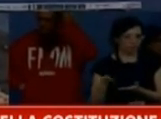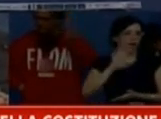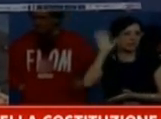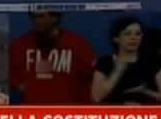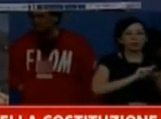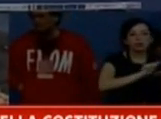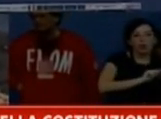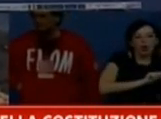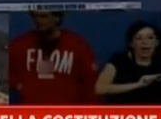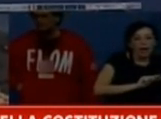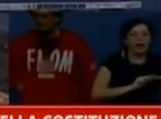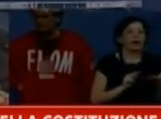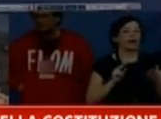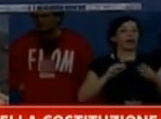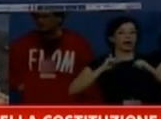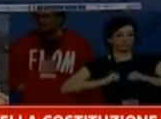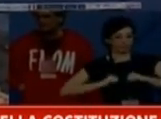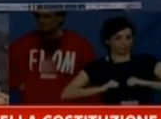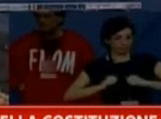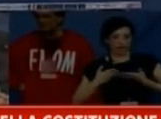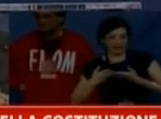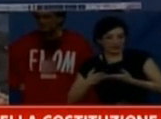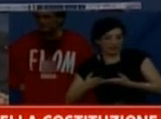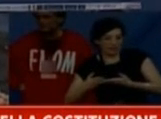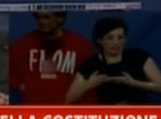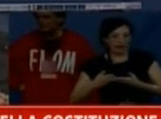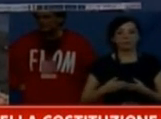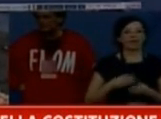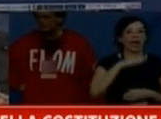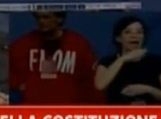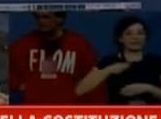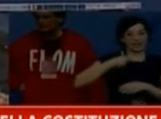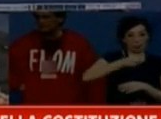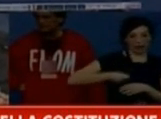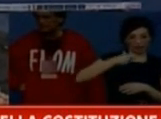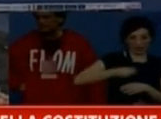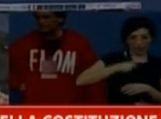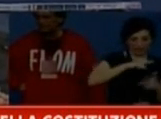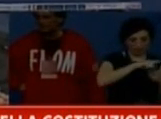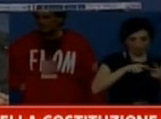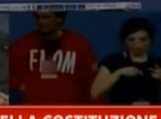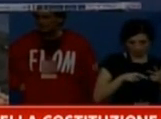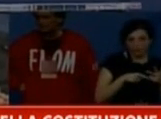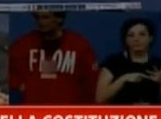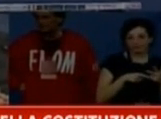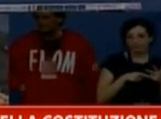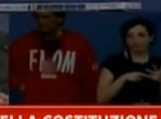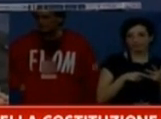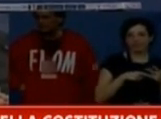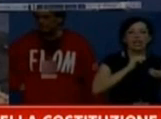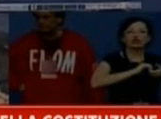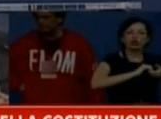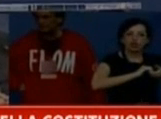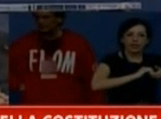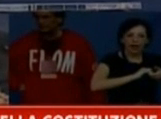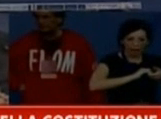l'assistenza, la previdenza per gli anziani, tutte queste cose rappresentano il quadro della società che i nostri